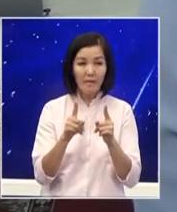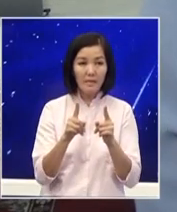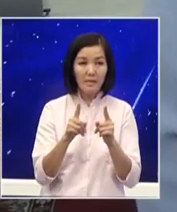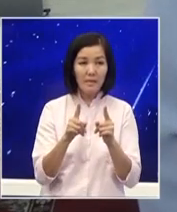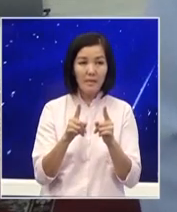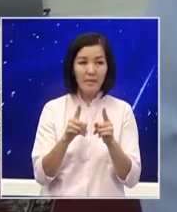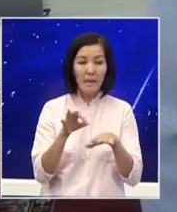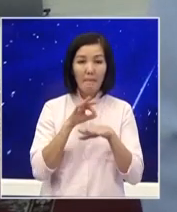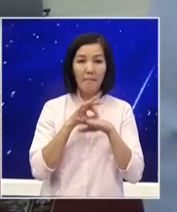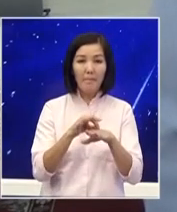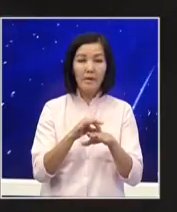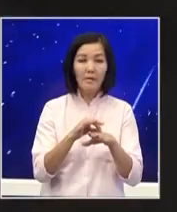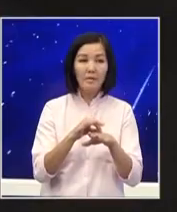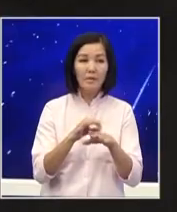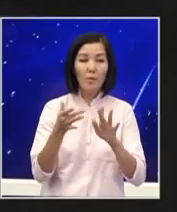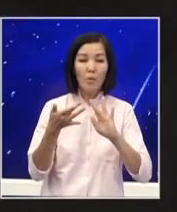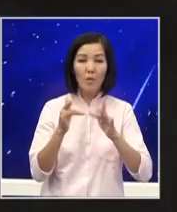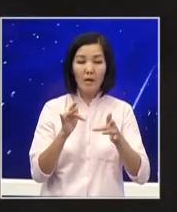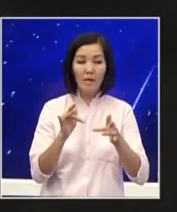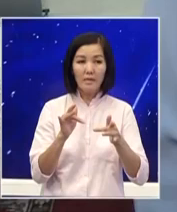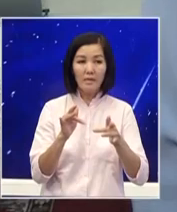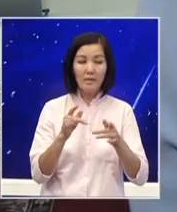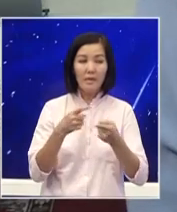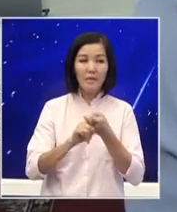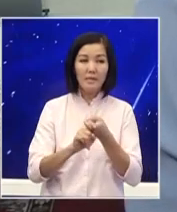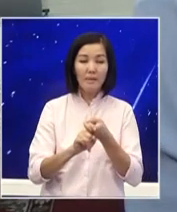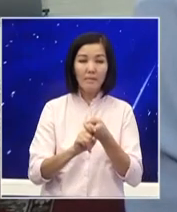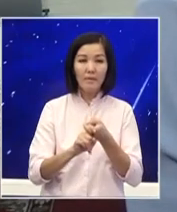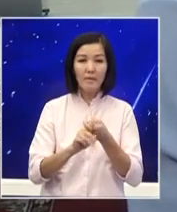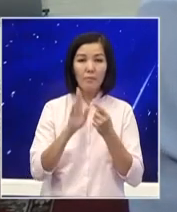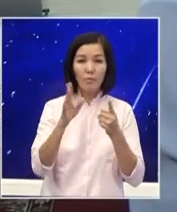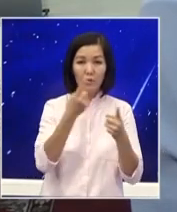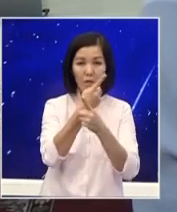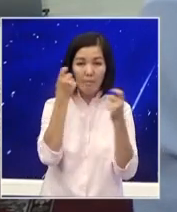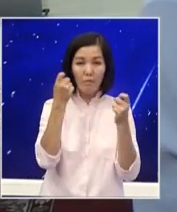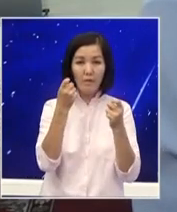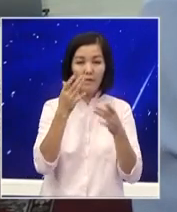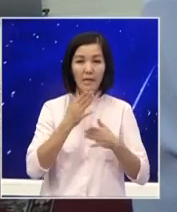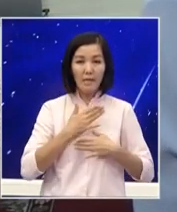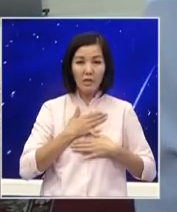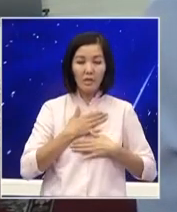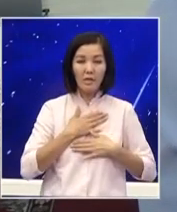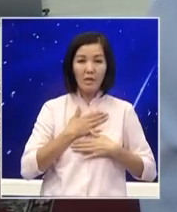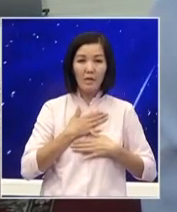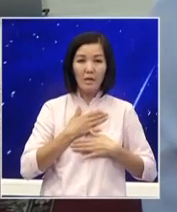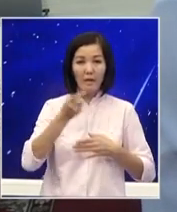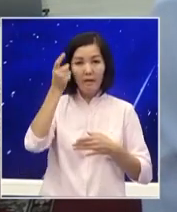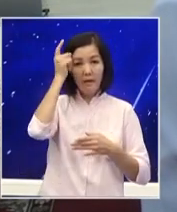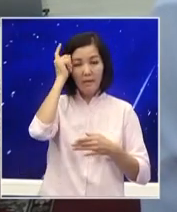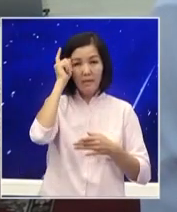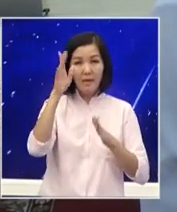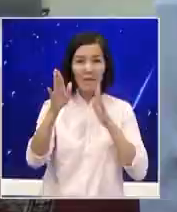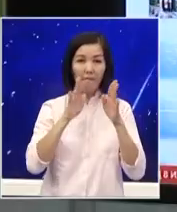прошла в формате онлайн запись конференции также будет опубликованным наш и на наших страницах инстаграм и